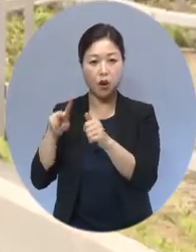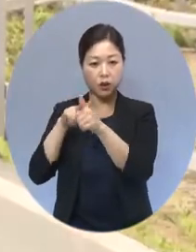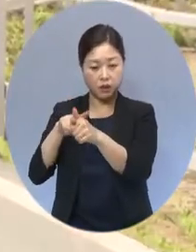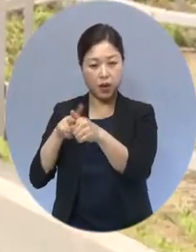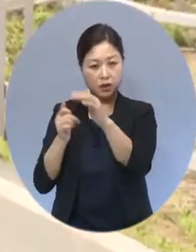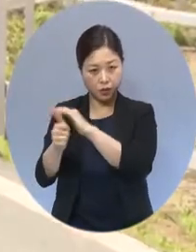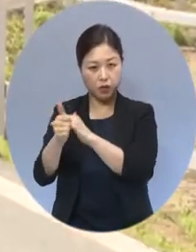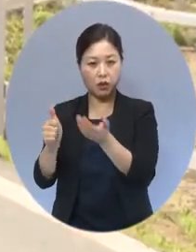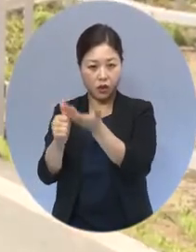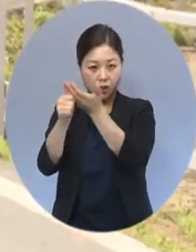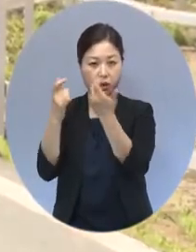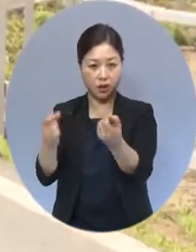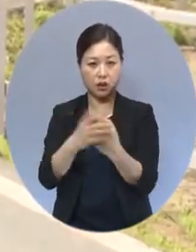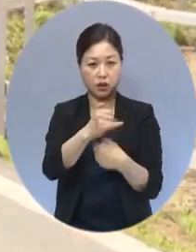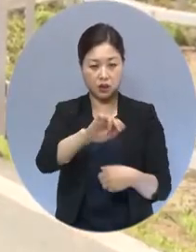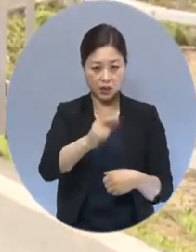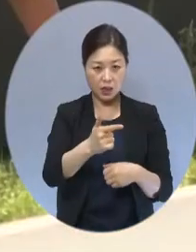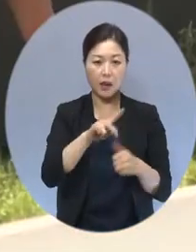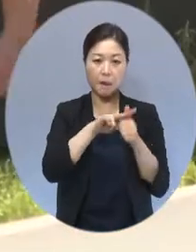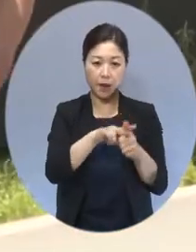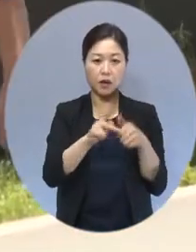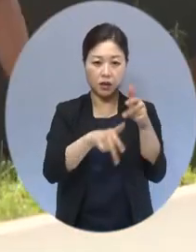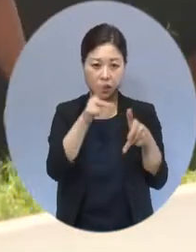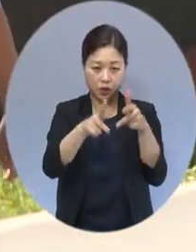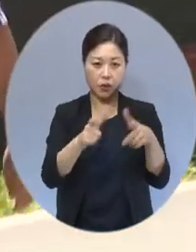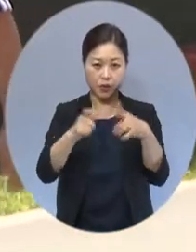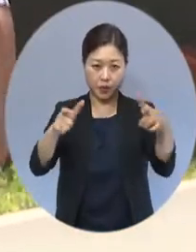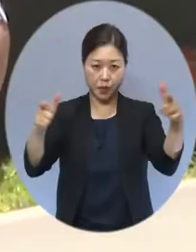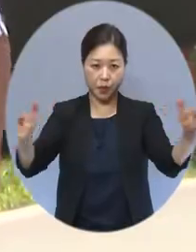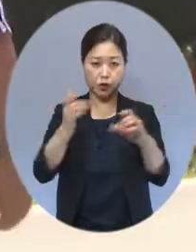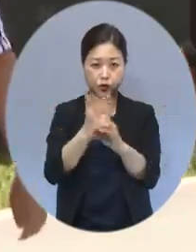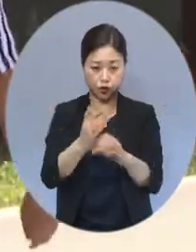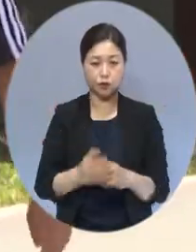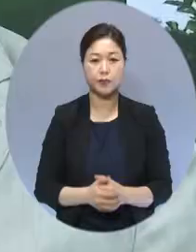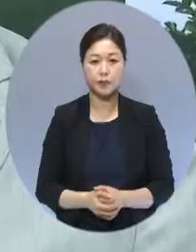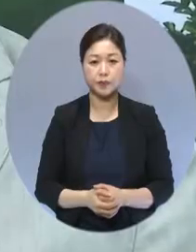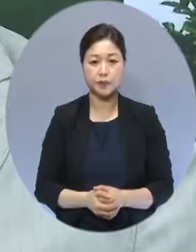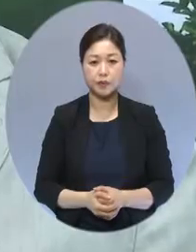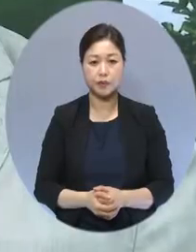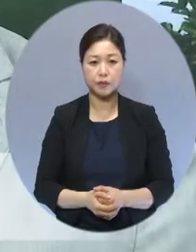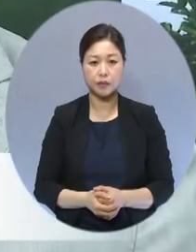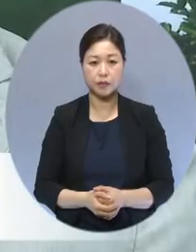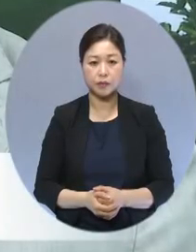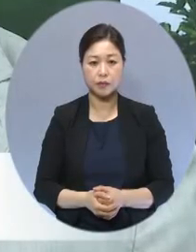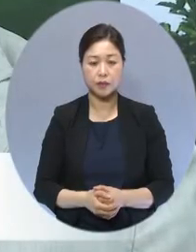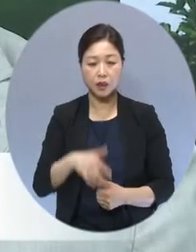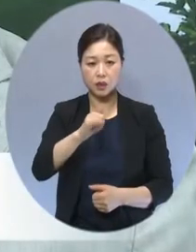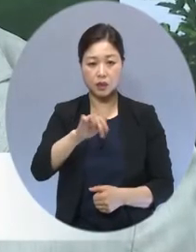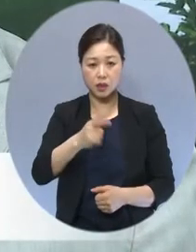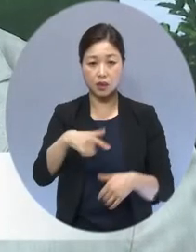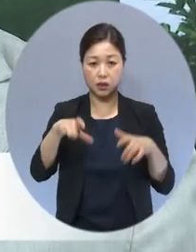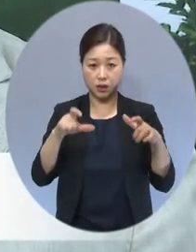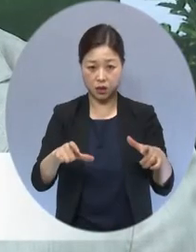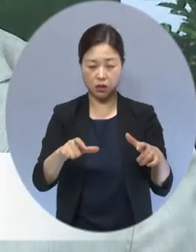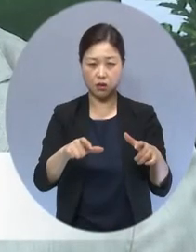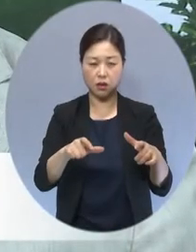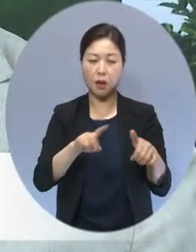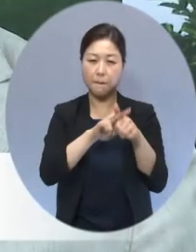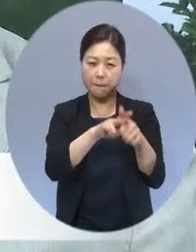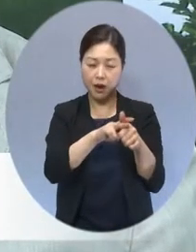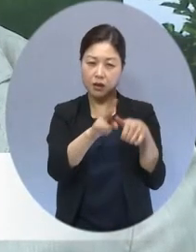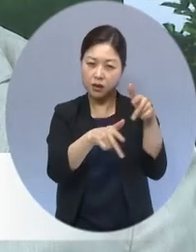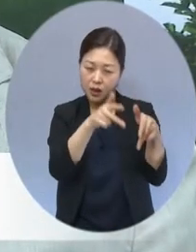운영하며 진안군 말산업 저변 확대에 큰 기여를 하고 있습니다. 진안군은 말산업